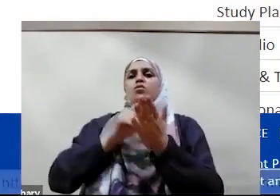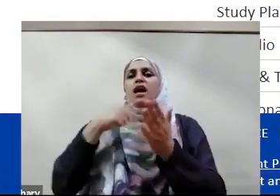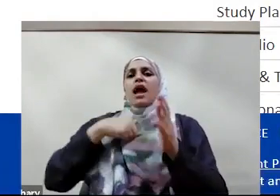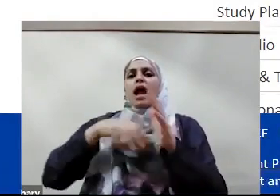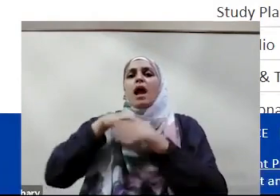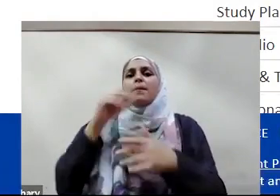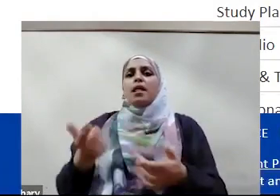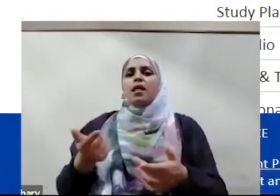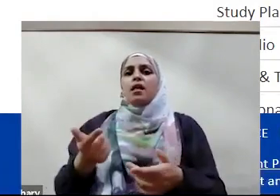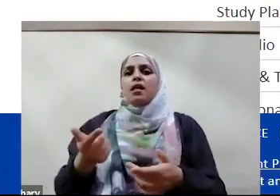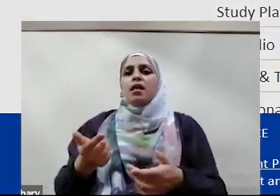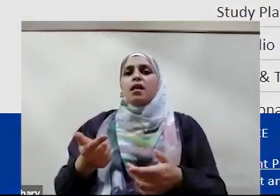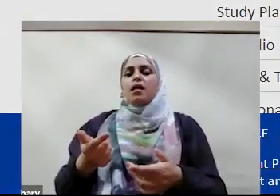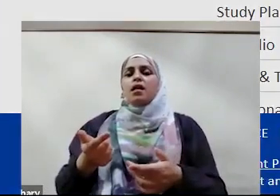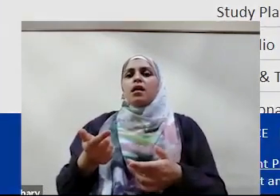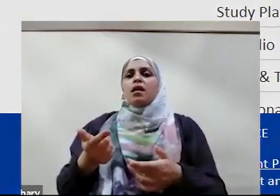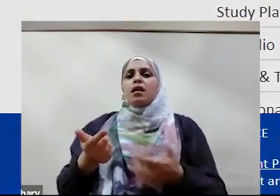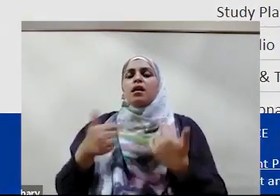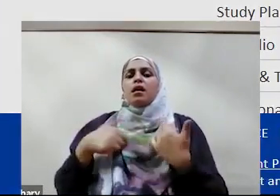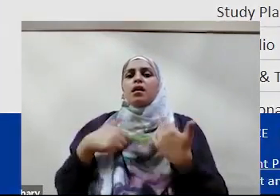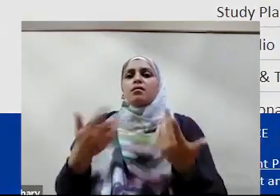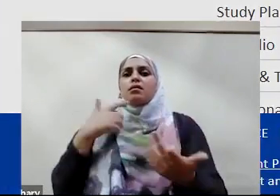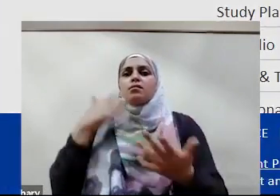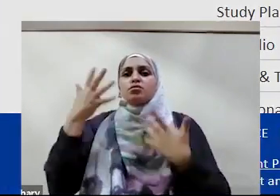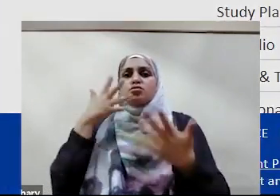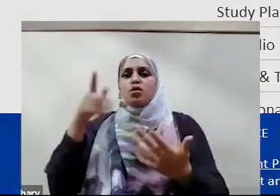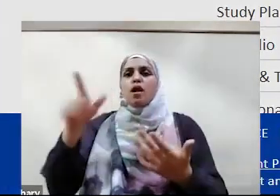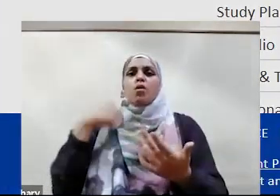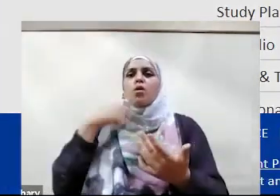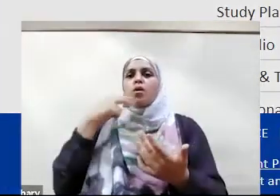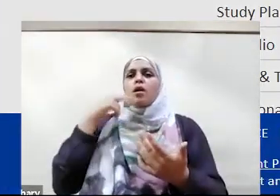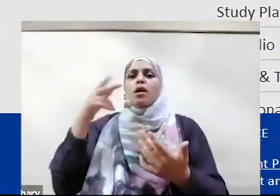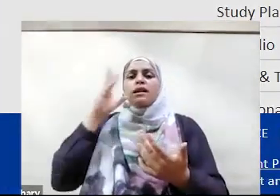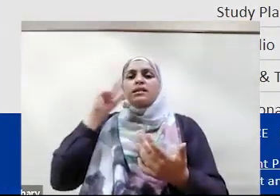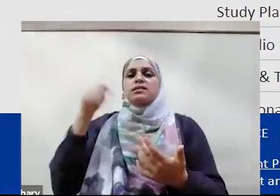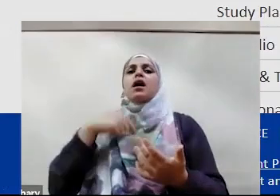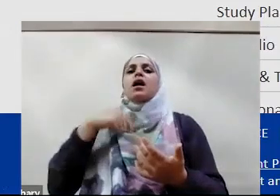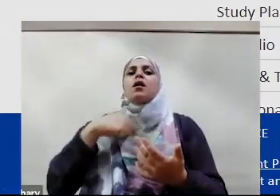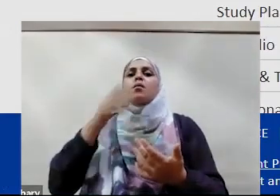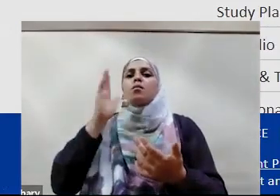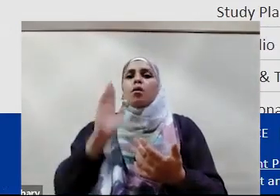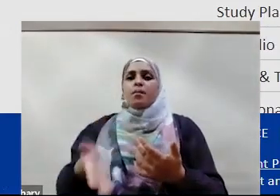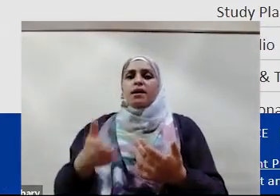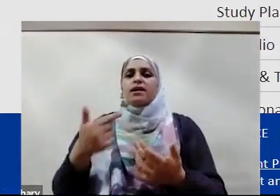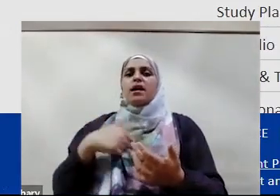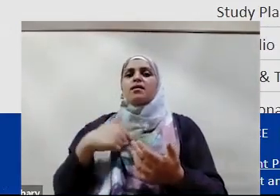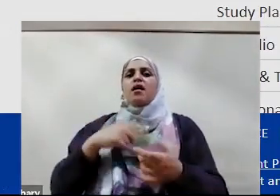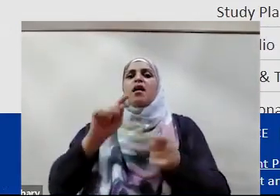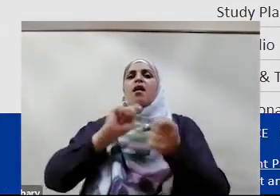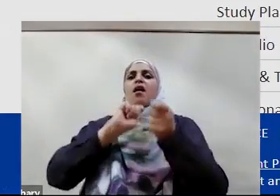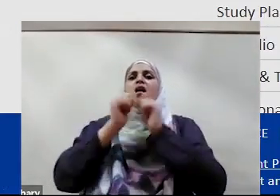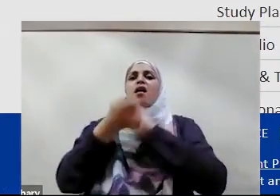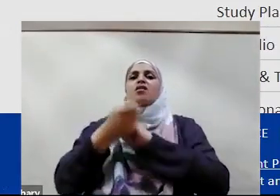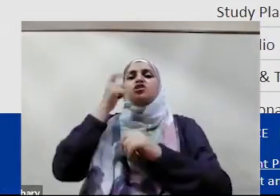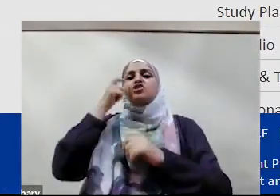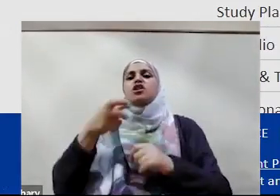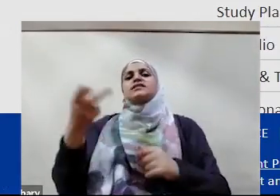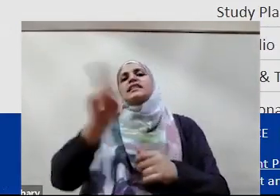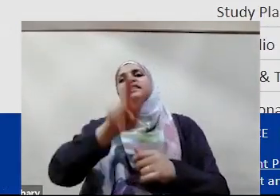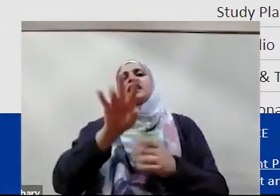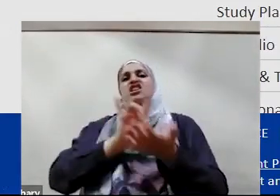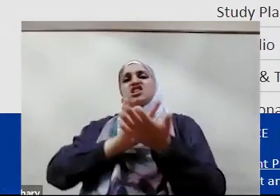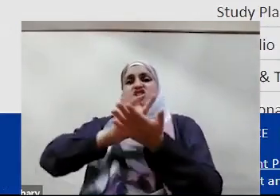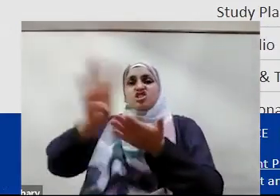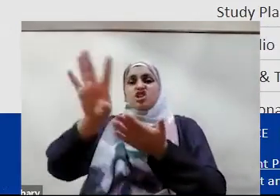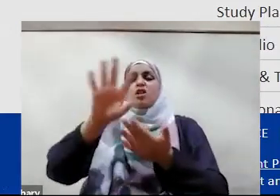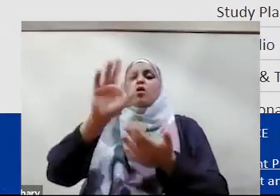انا مثلا مشغول او اتشغل او كده، اقدر ان انا اغيره بحد تاني، اقدر ان انا اشيله او